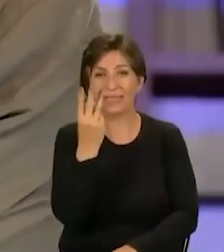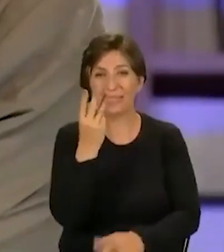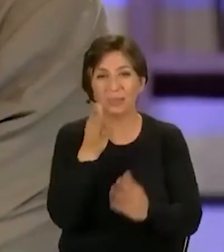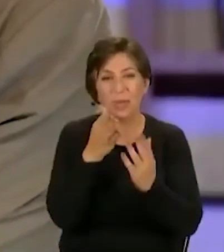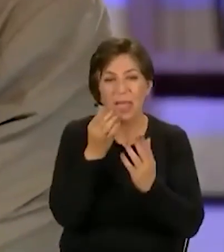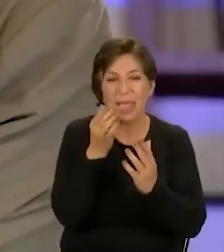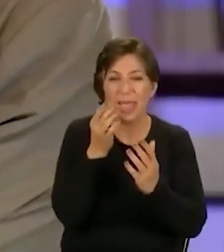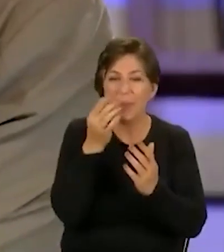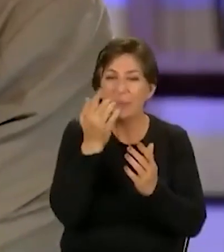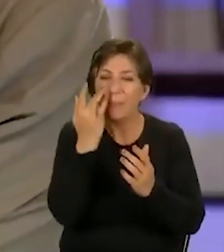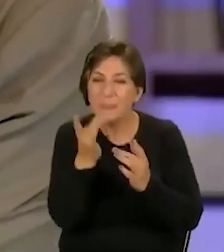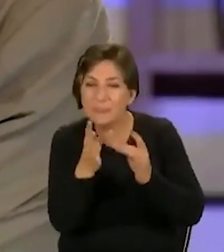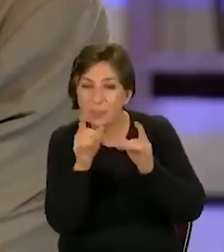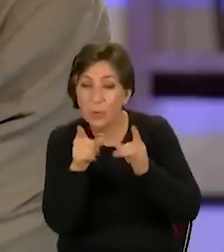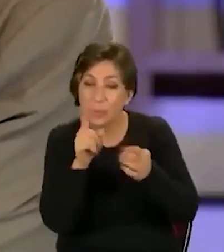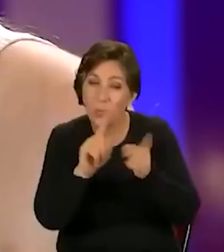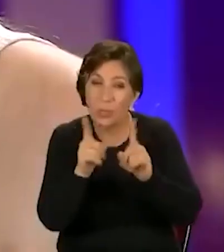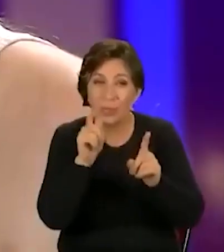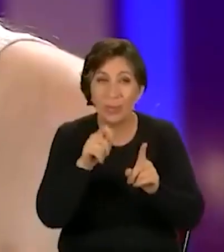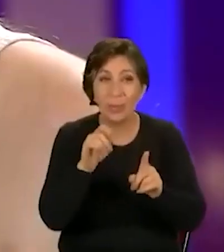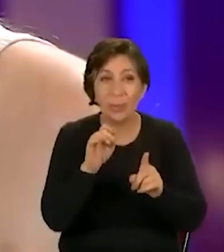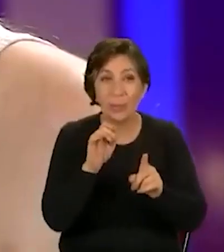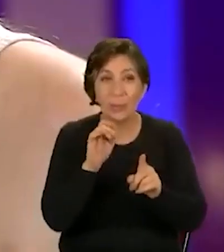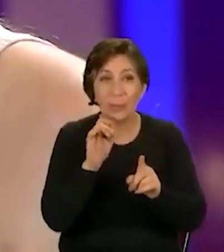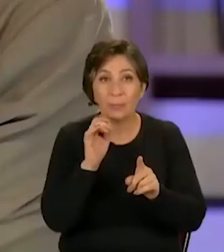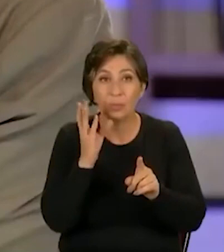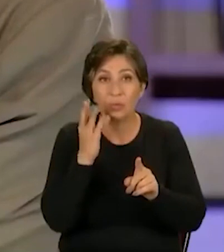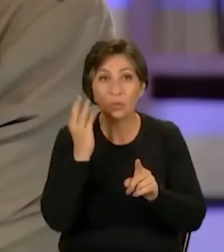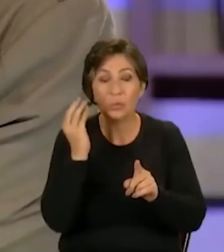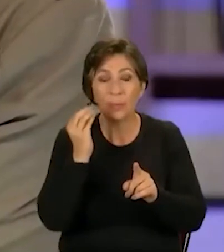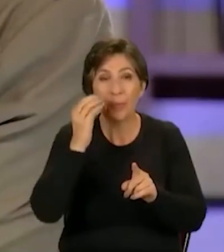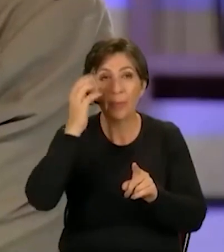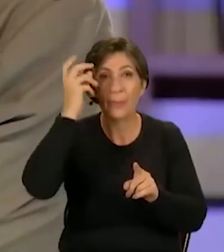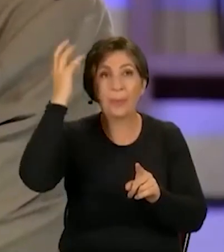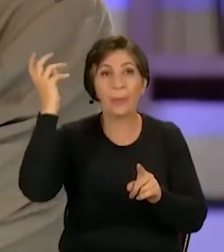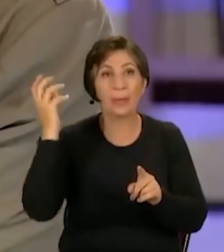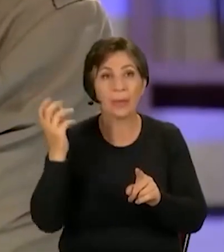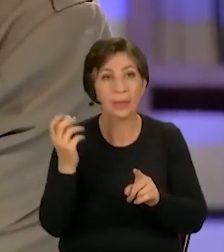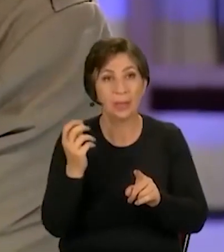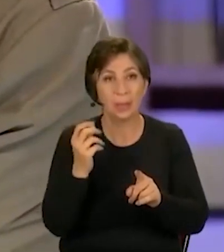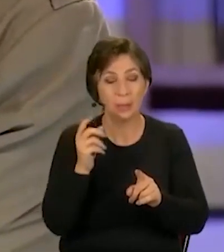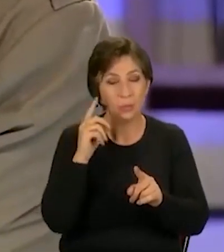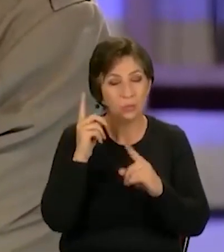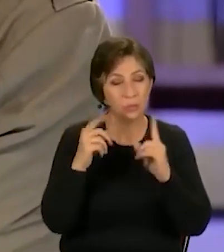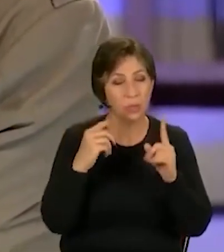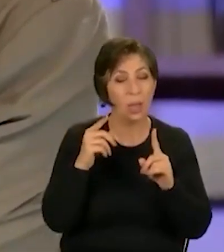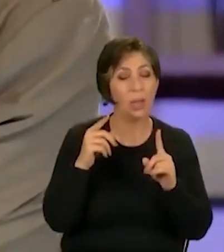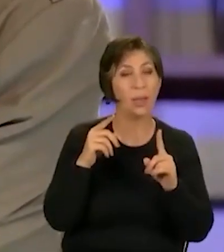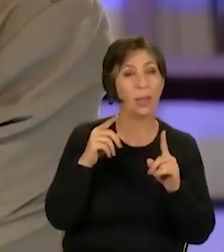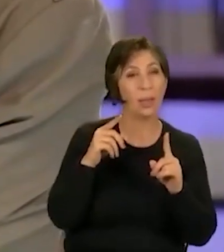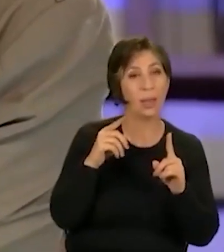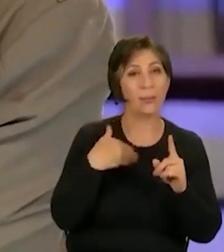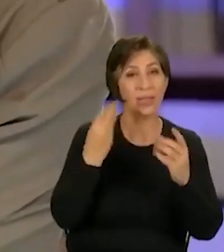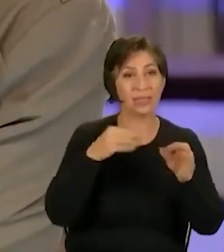ona birkaç arada küçük ipuçları vermeme rağmen bir anda çok güzel şekillendi her şey kafasında. Ve ben